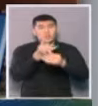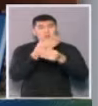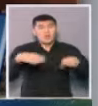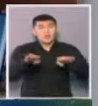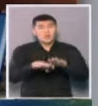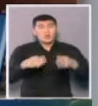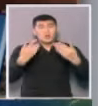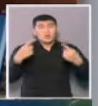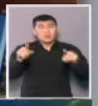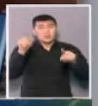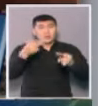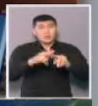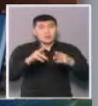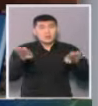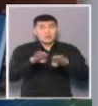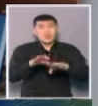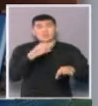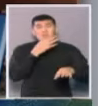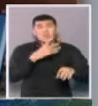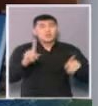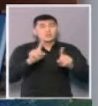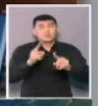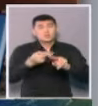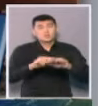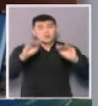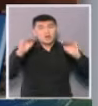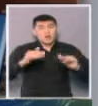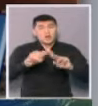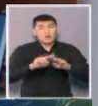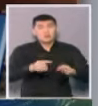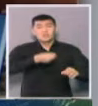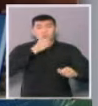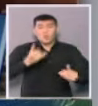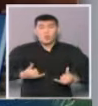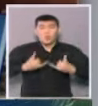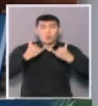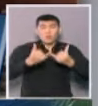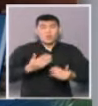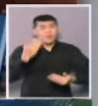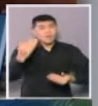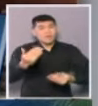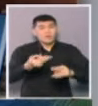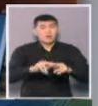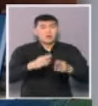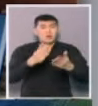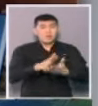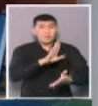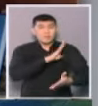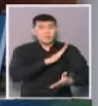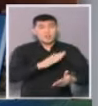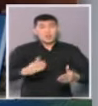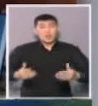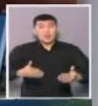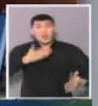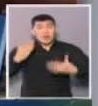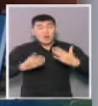похожи ни на чьи другие. Мне нравилось, что и к младшим по возрасту, и к старшим людям он обращается на «вы». Был человеком с юмором.